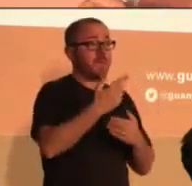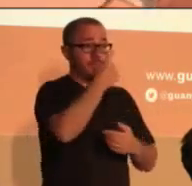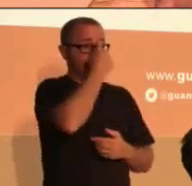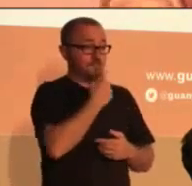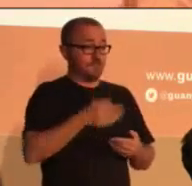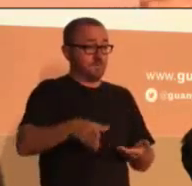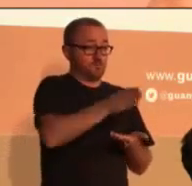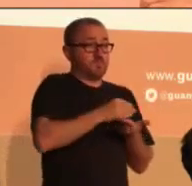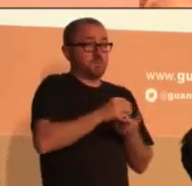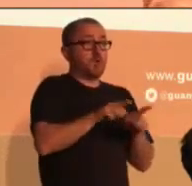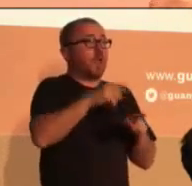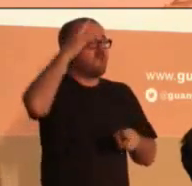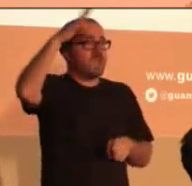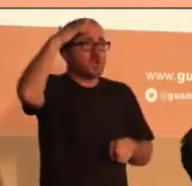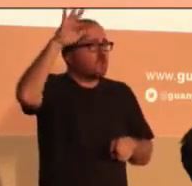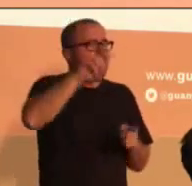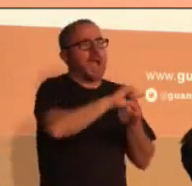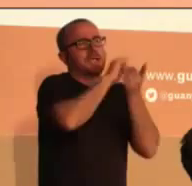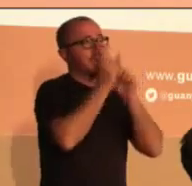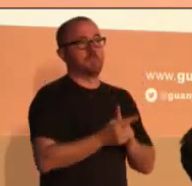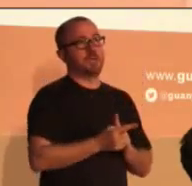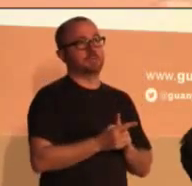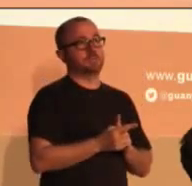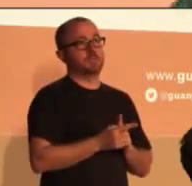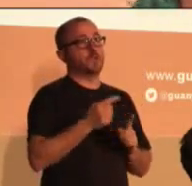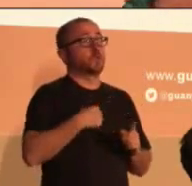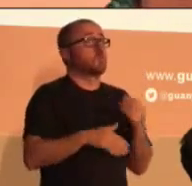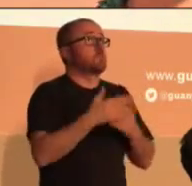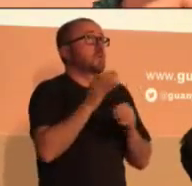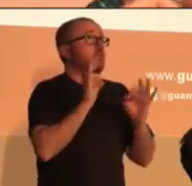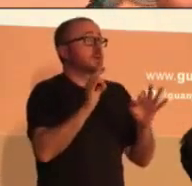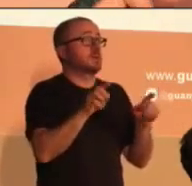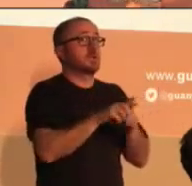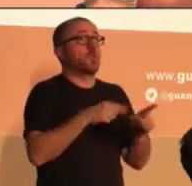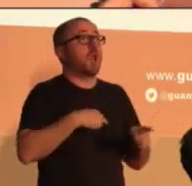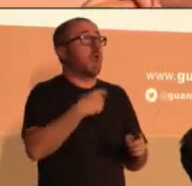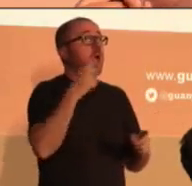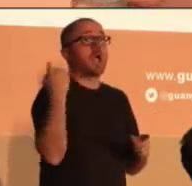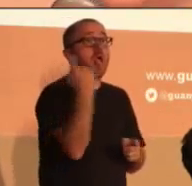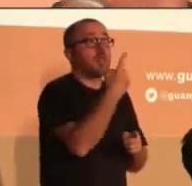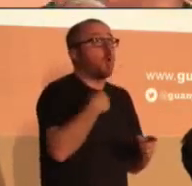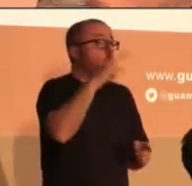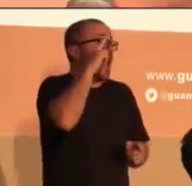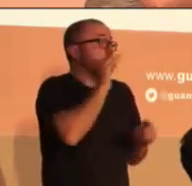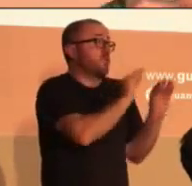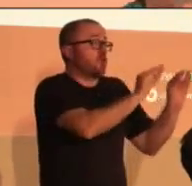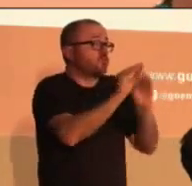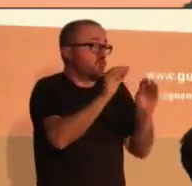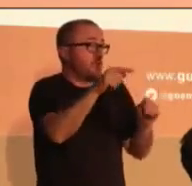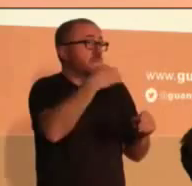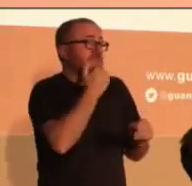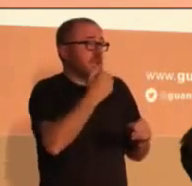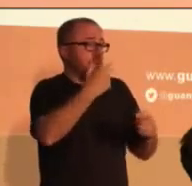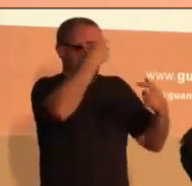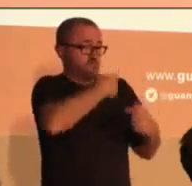paradigma. I jo avui ho pensava, bueno, cada un parla a partir de les seves experiències, sabeu que la meva experiència més forta dels últims anys, on